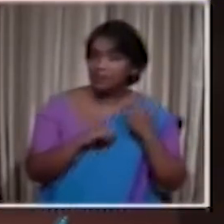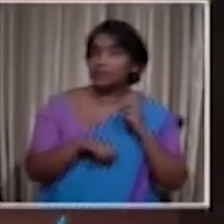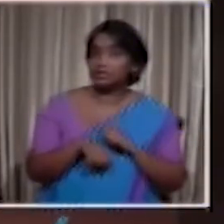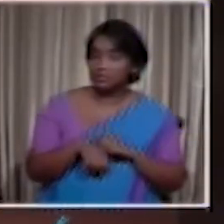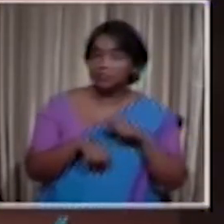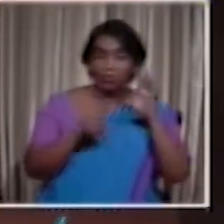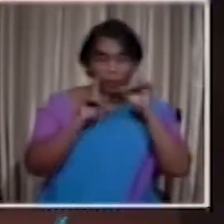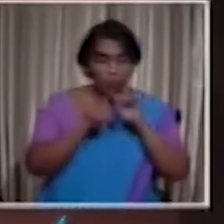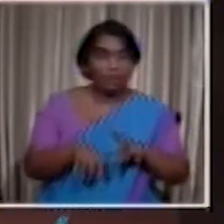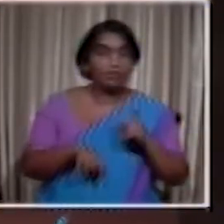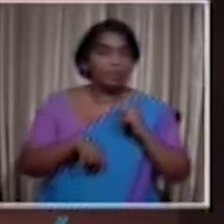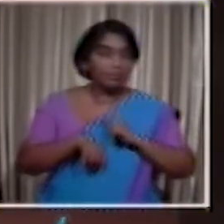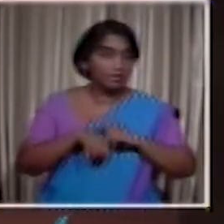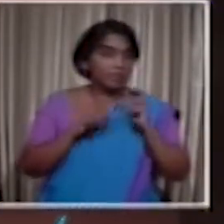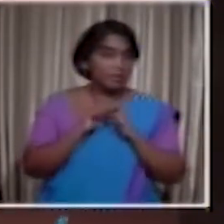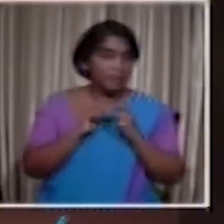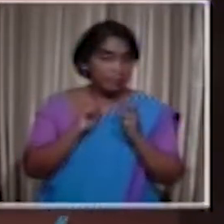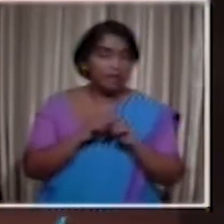अर्बुदे